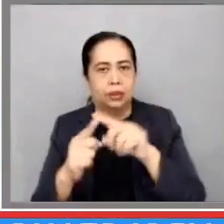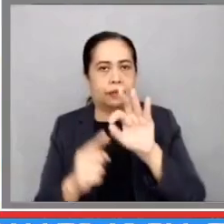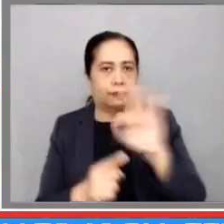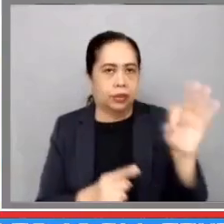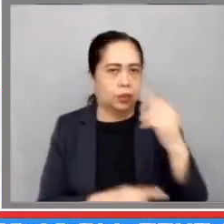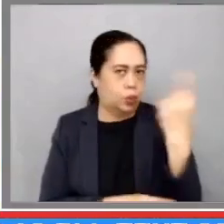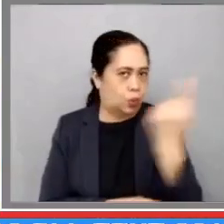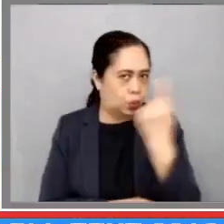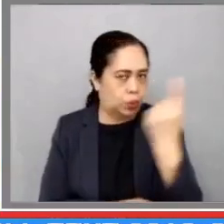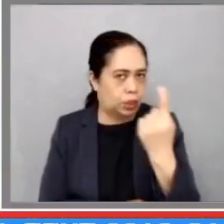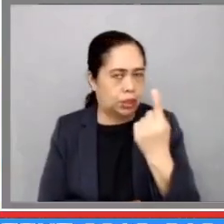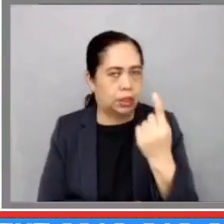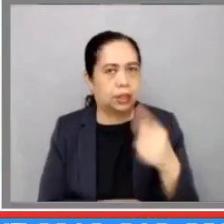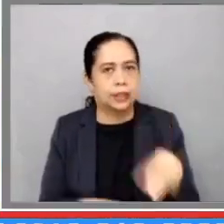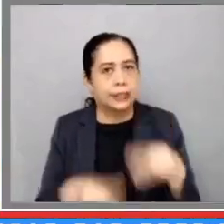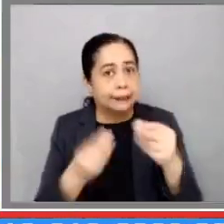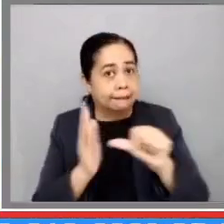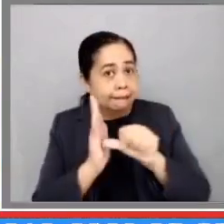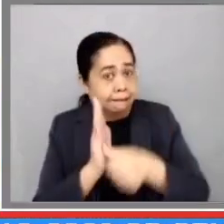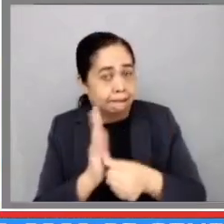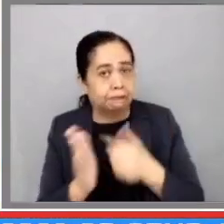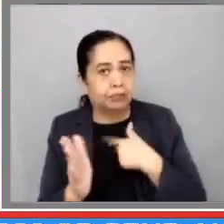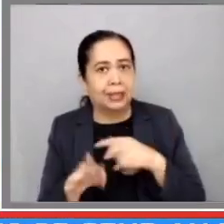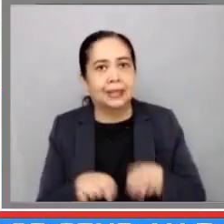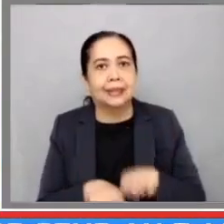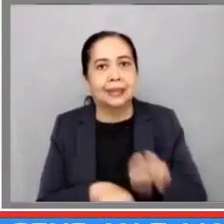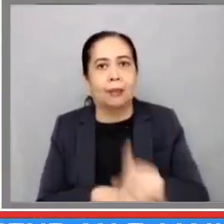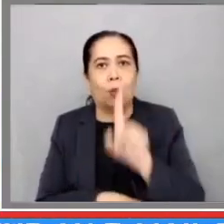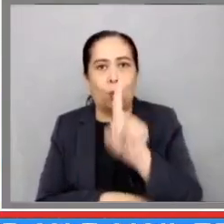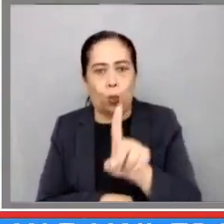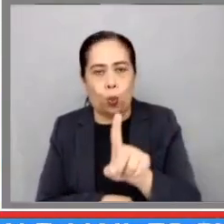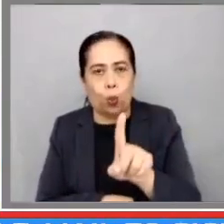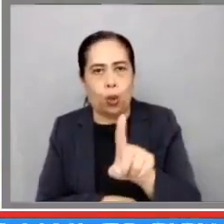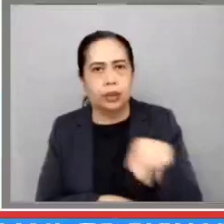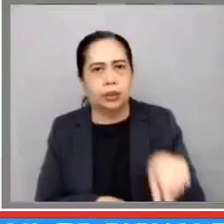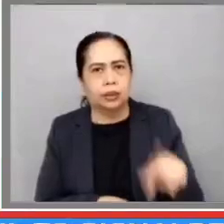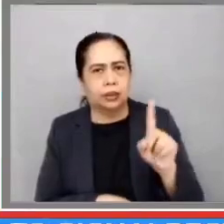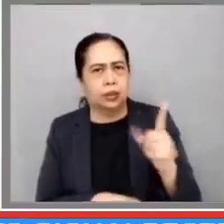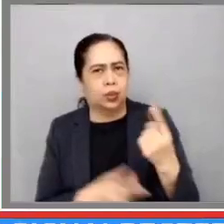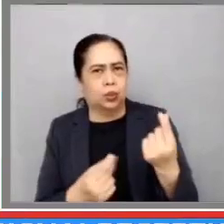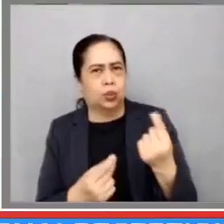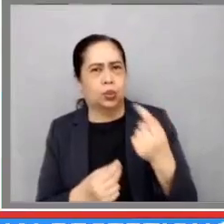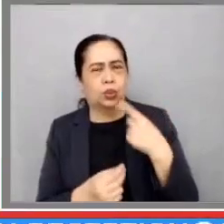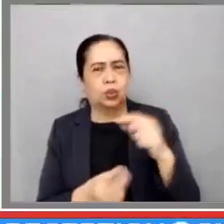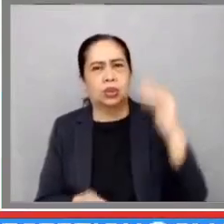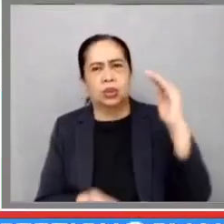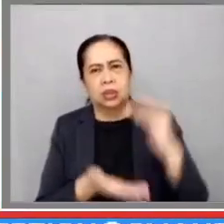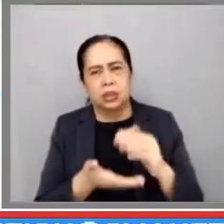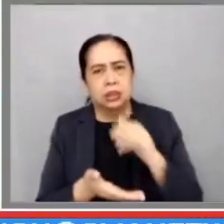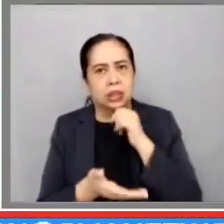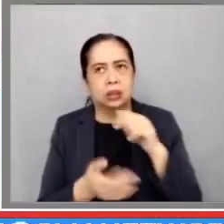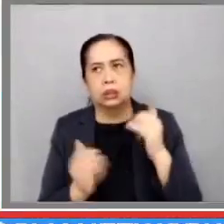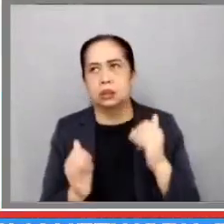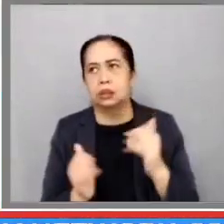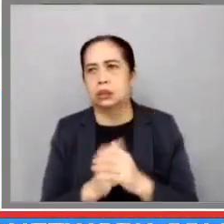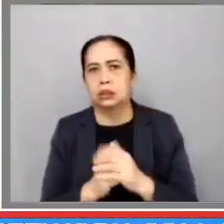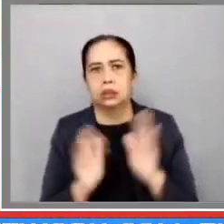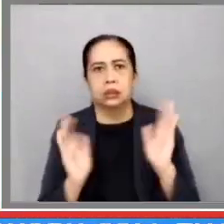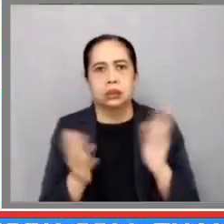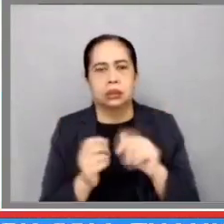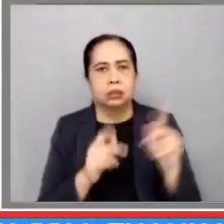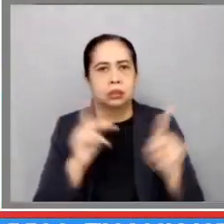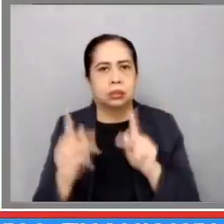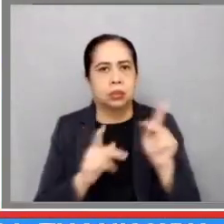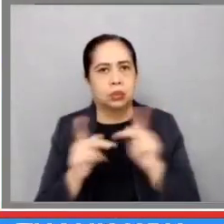Opo. Binibigyan din natin nga, ito po ay step 1 lang. Ito pong inisiyatibo natin na ito, nang sa ganun hindi na po, kumbaga yung mga kababayan